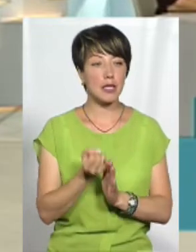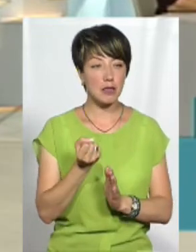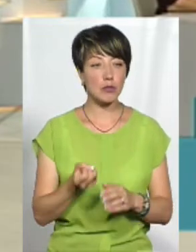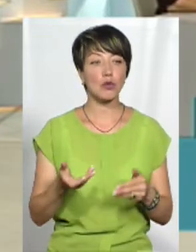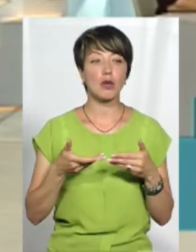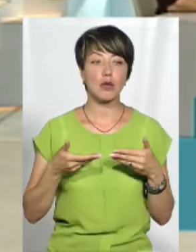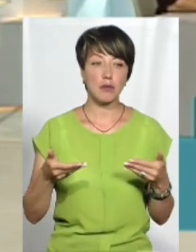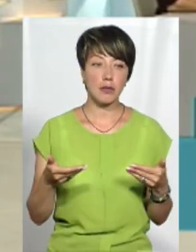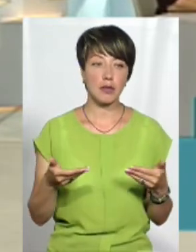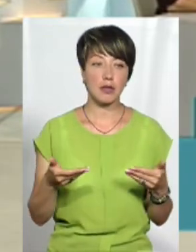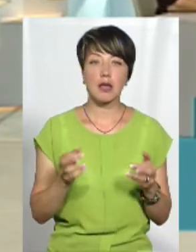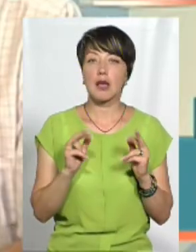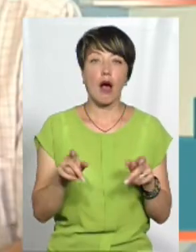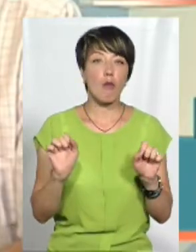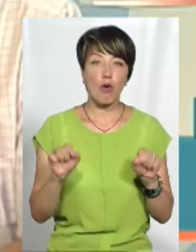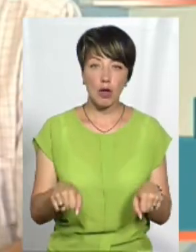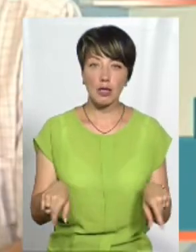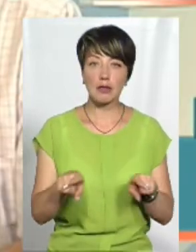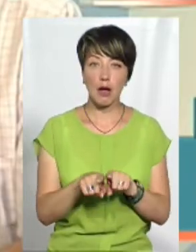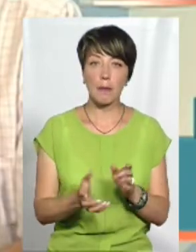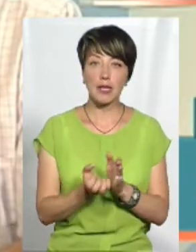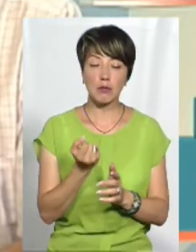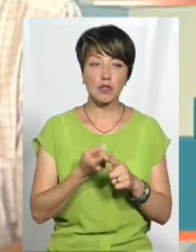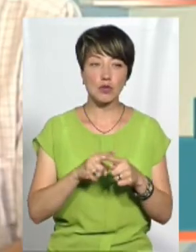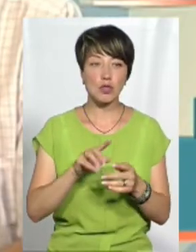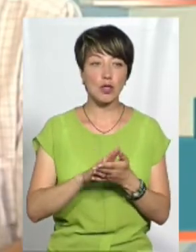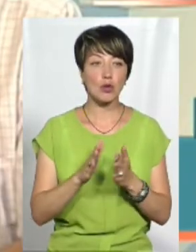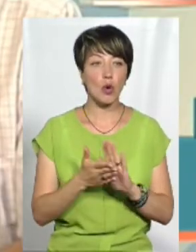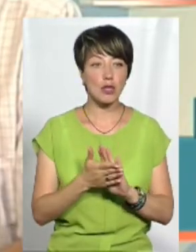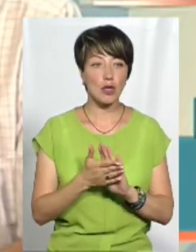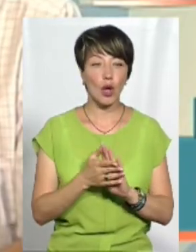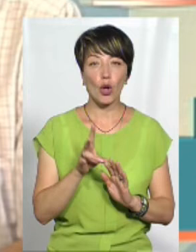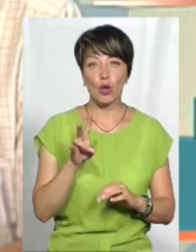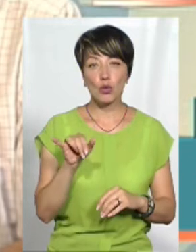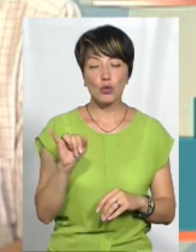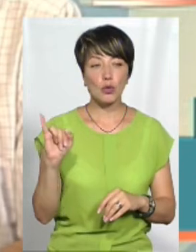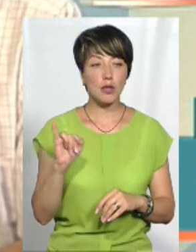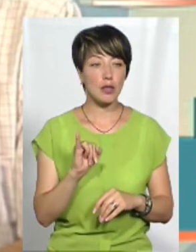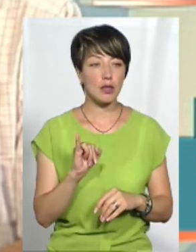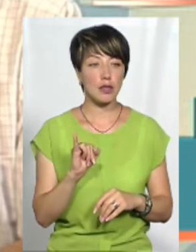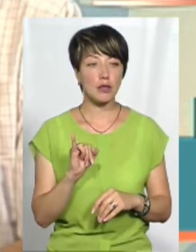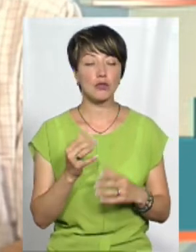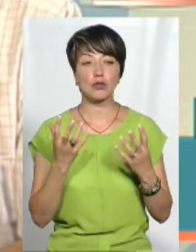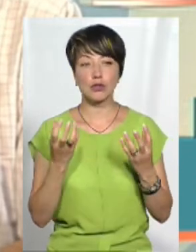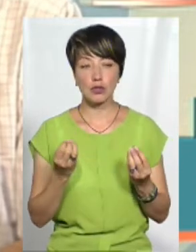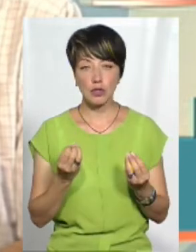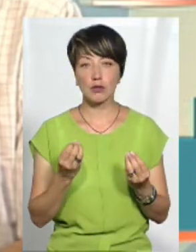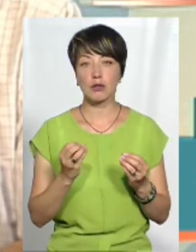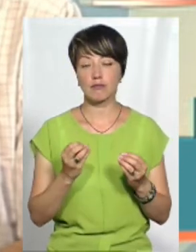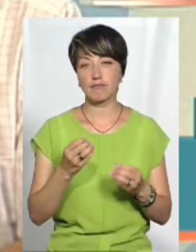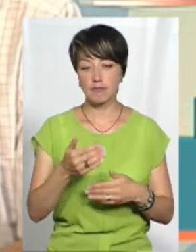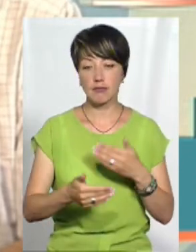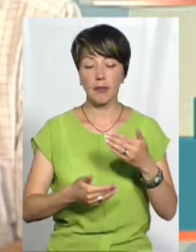ми як могли, так підтримували цю ситуацію. Ну і я думаю, ми до цього ще дійдемо.